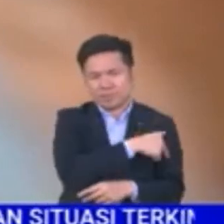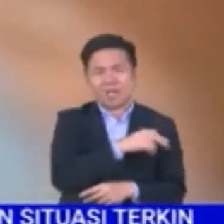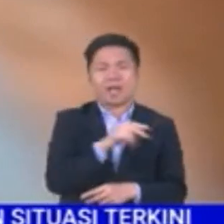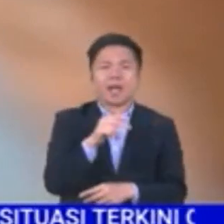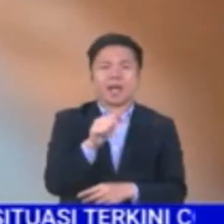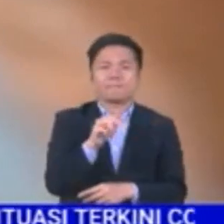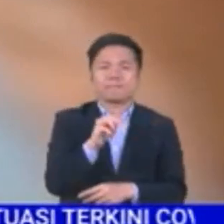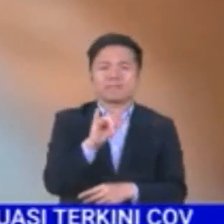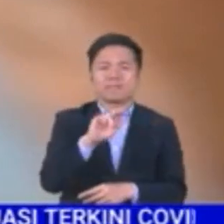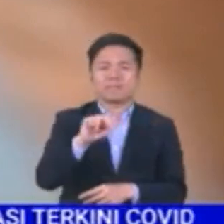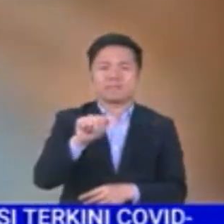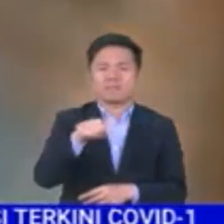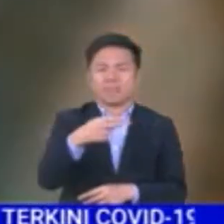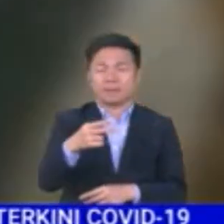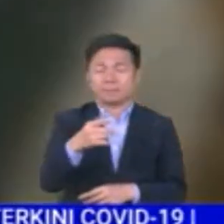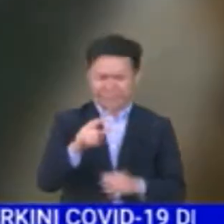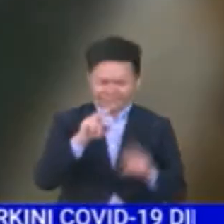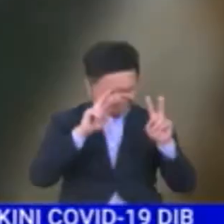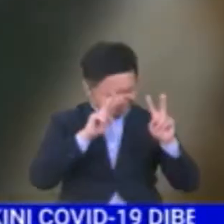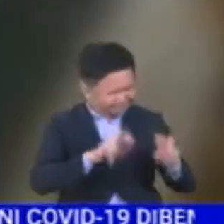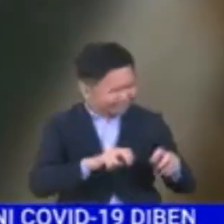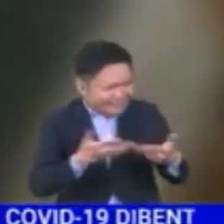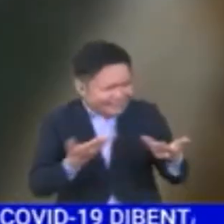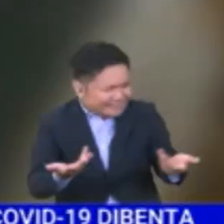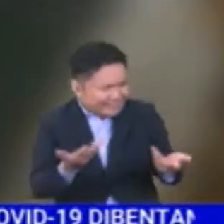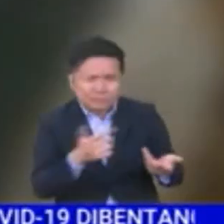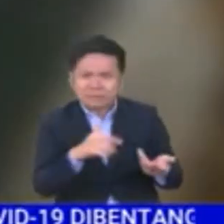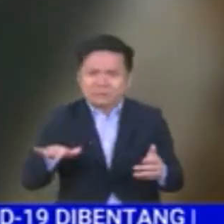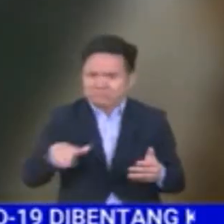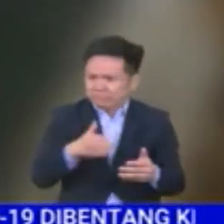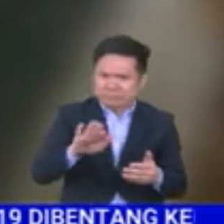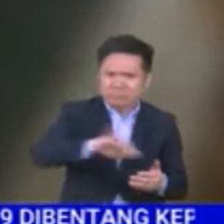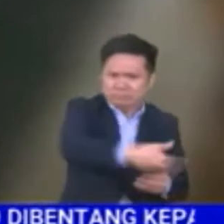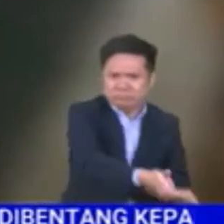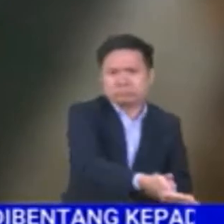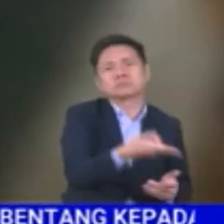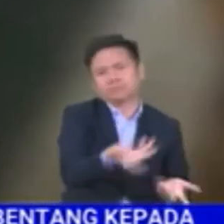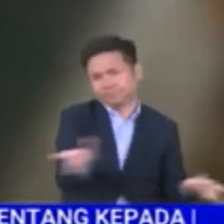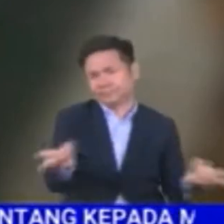disiasat mengikut Seksyen 41-1 Akta Pengangkutan Jalan 1987.